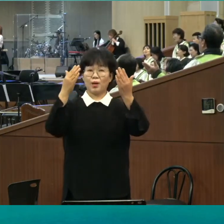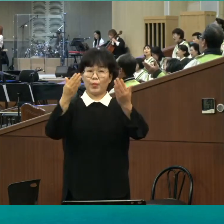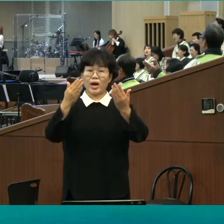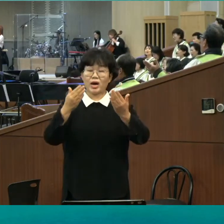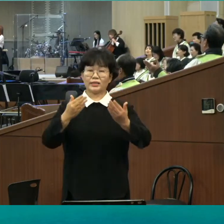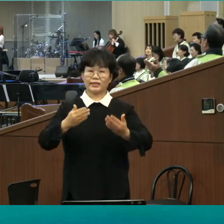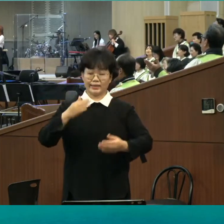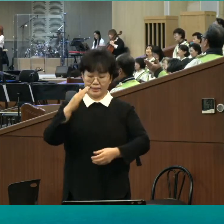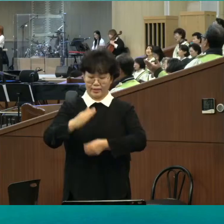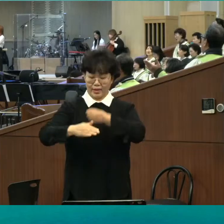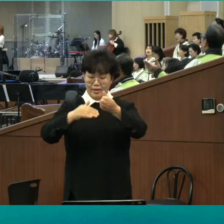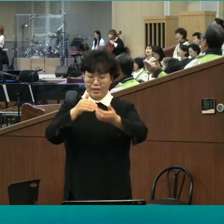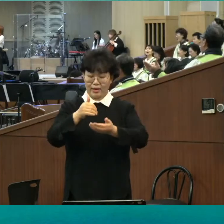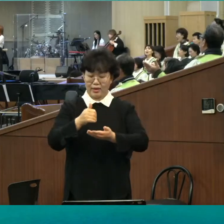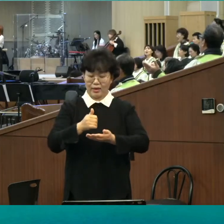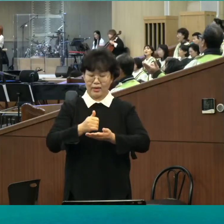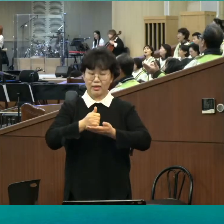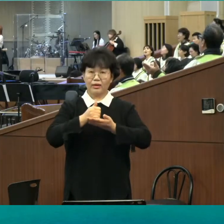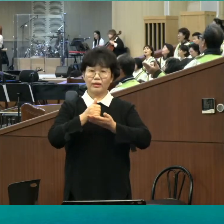응답하실